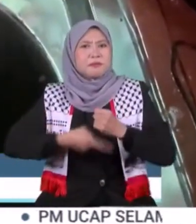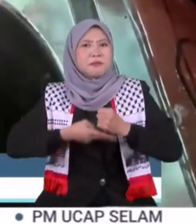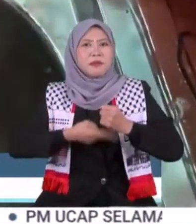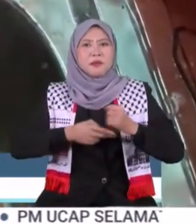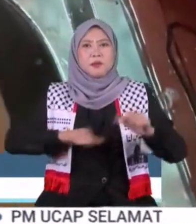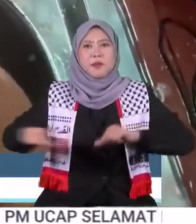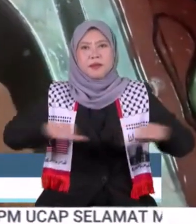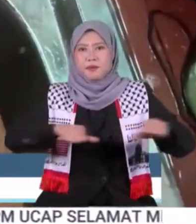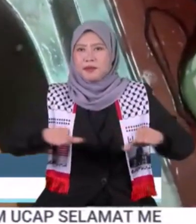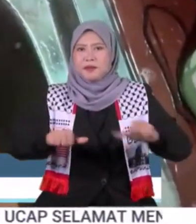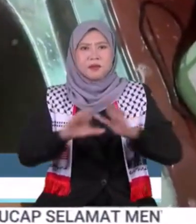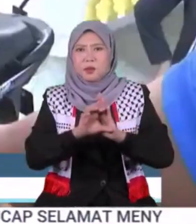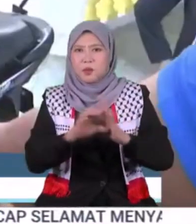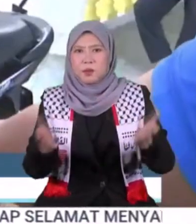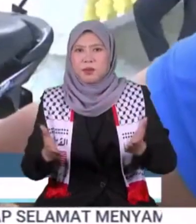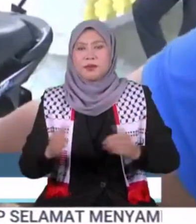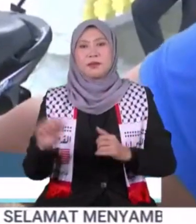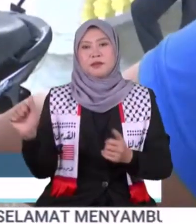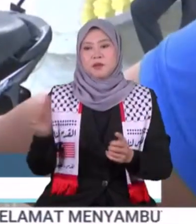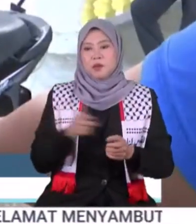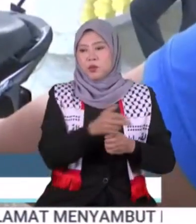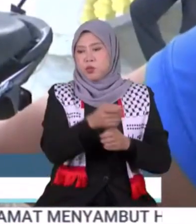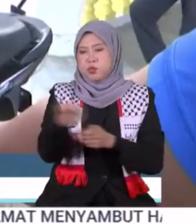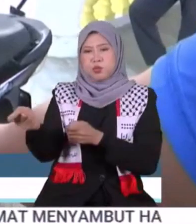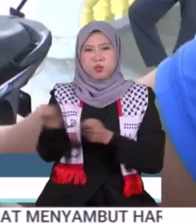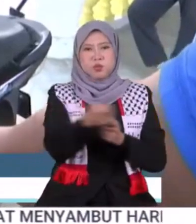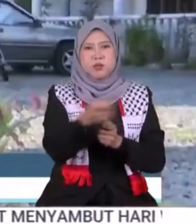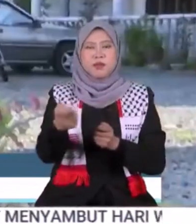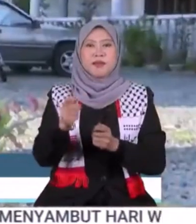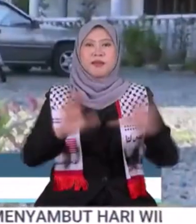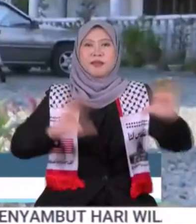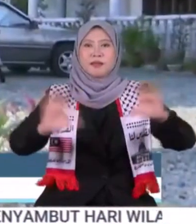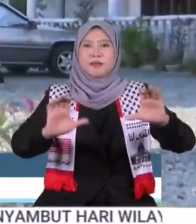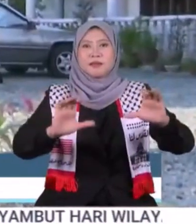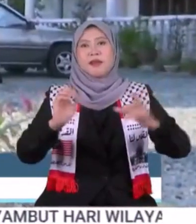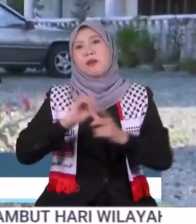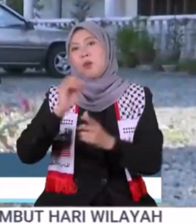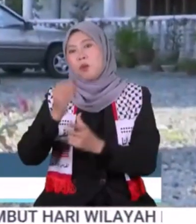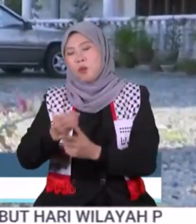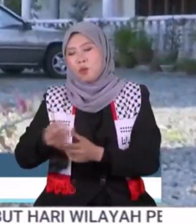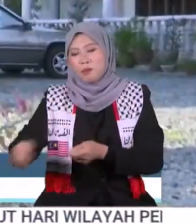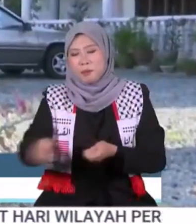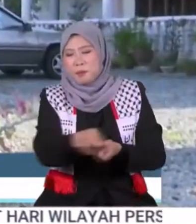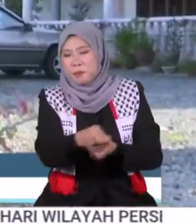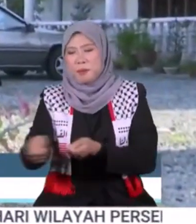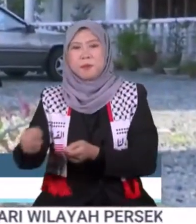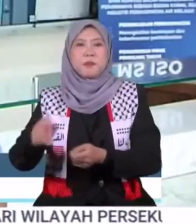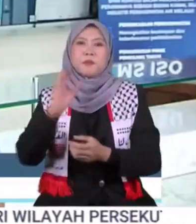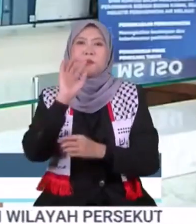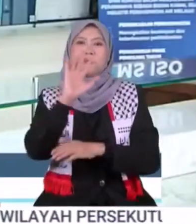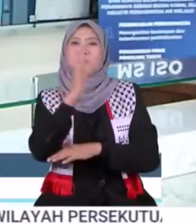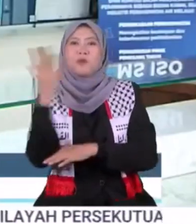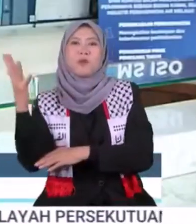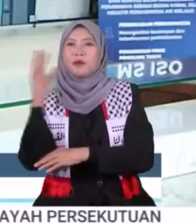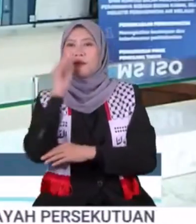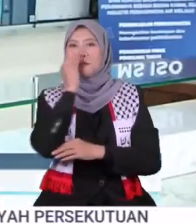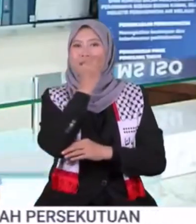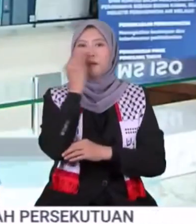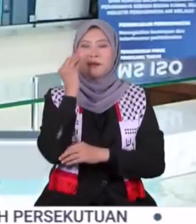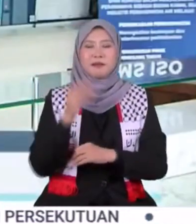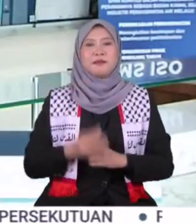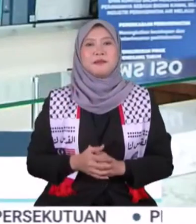bagi aktiviti seperti mencuci kereta dan menyiram pokok bunga. Aktiviti-aktiviti sebegini akan